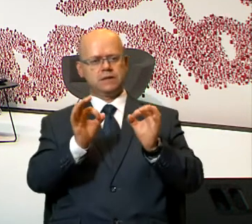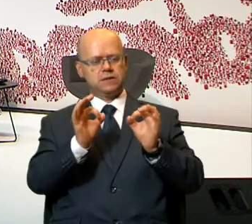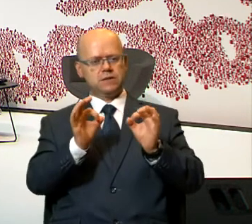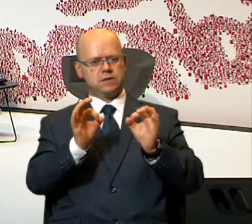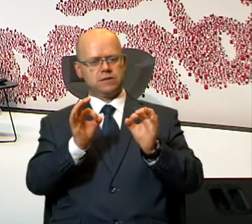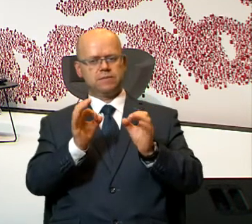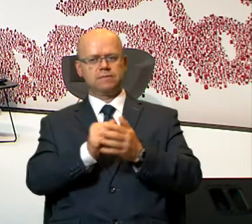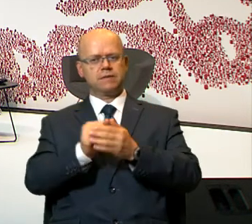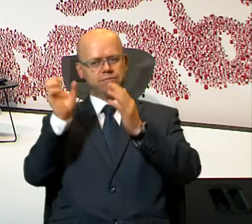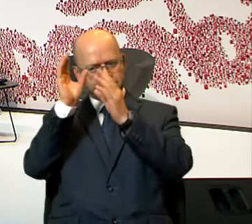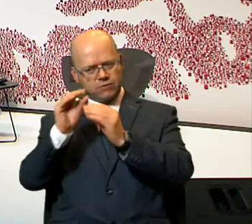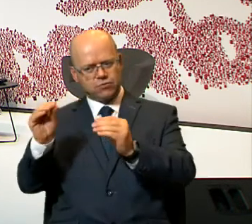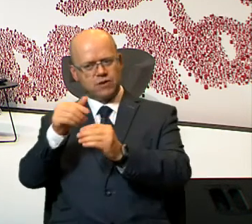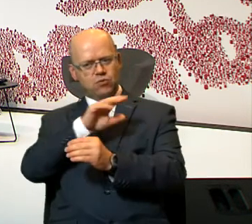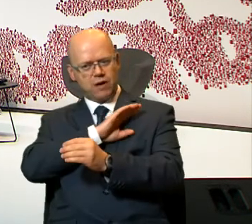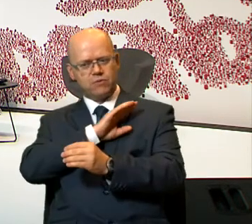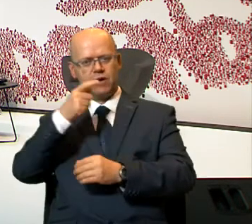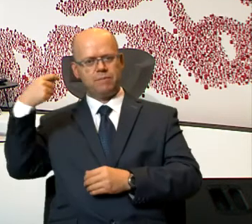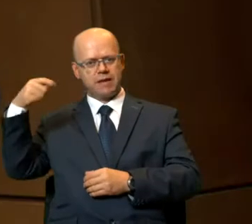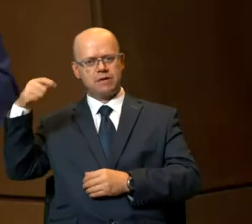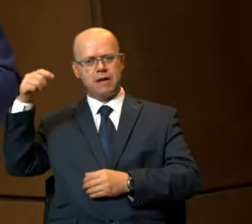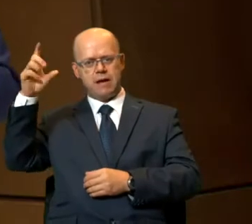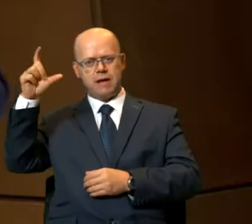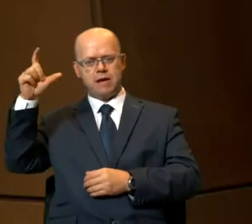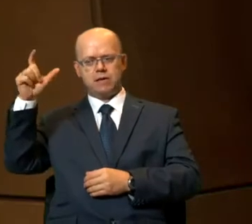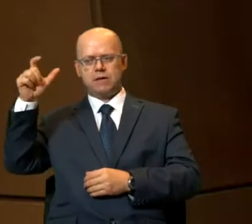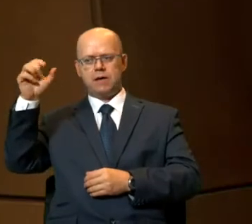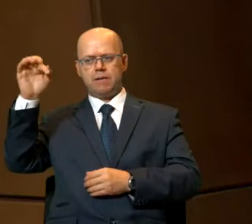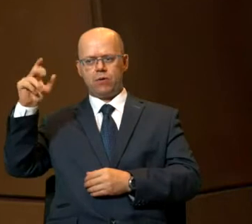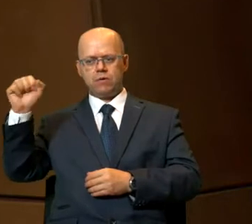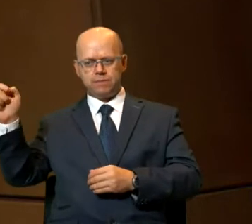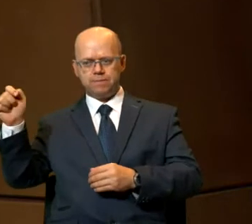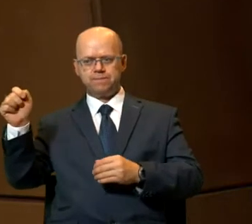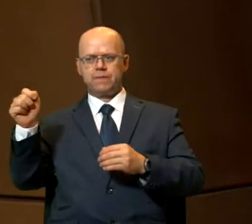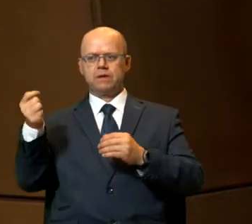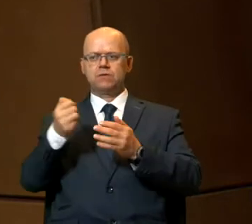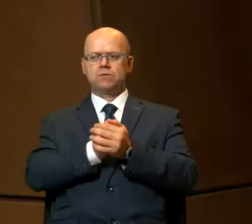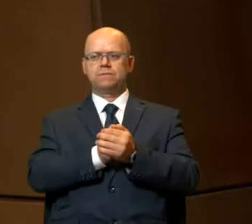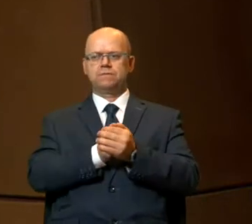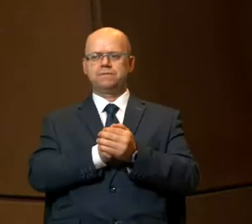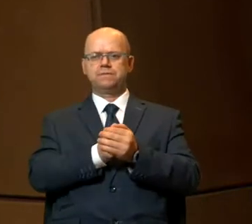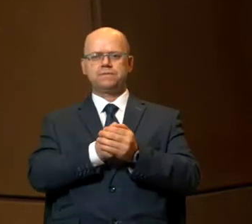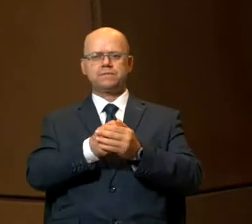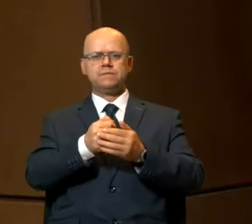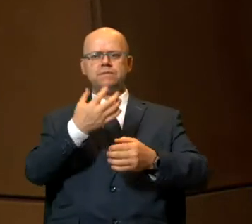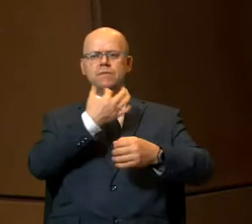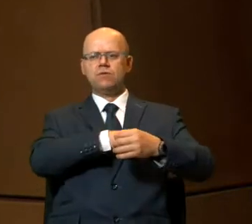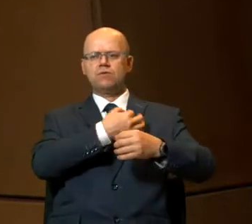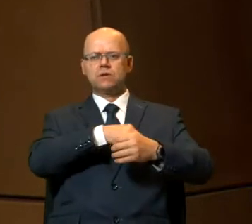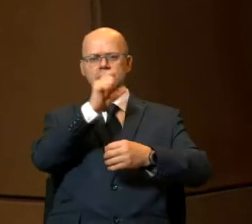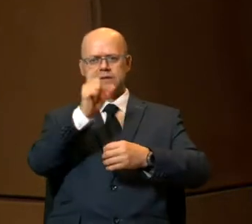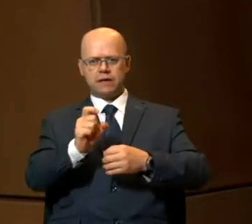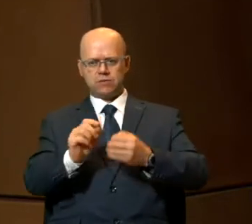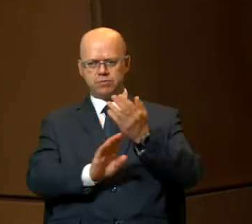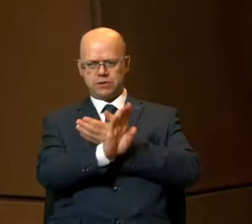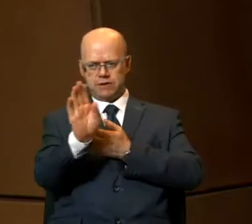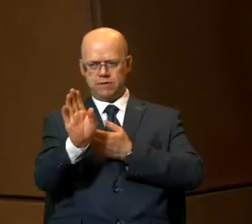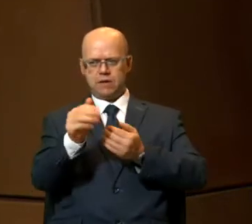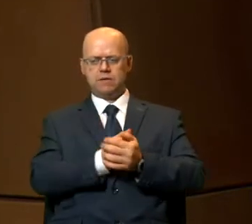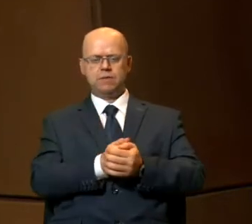Pawła. Jest z nami dr Magdalena Rzadkowska, którą bardzo serdecznie witam, z Uniwersytetu Gdańskiego, która będzie